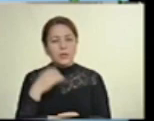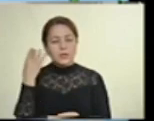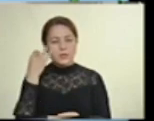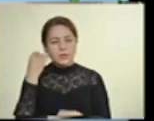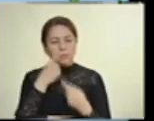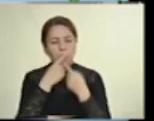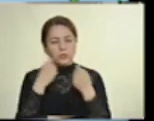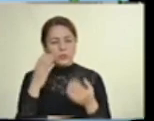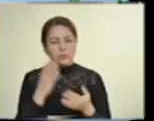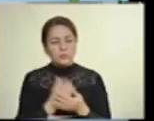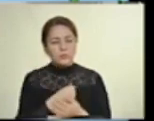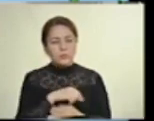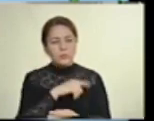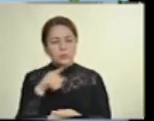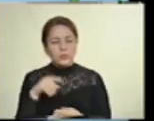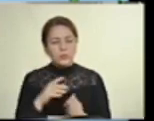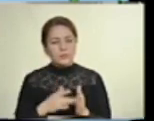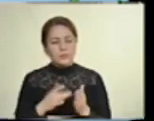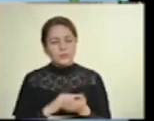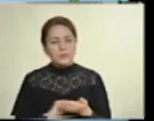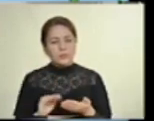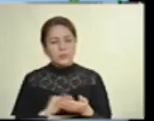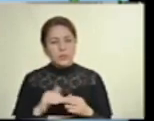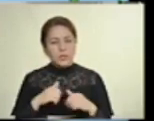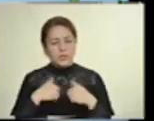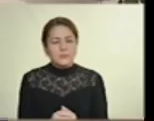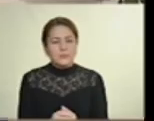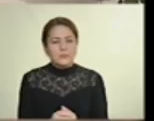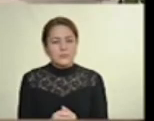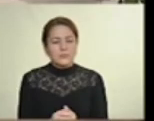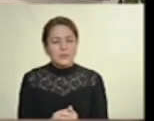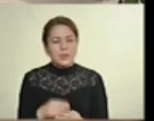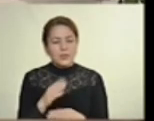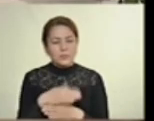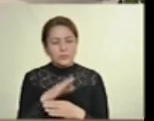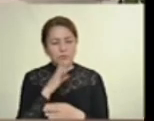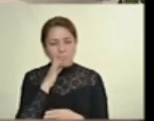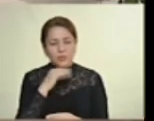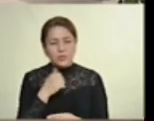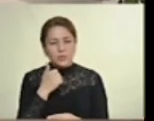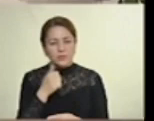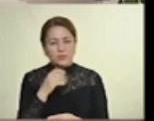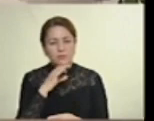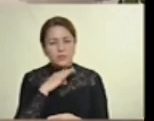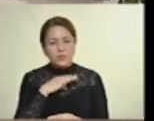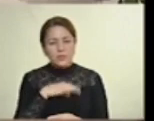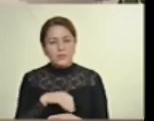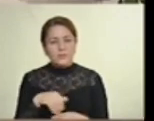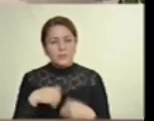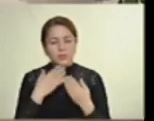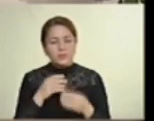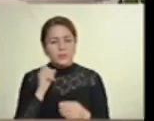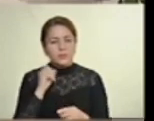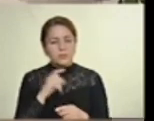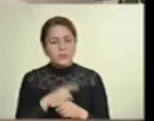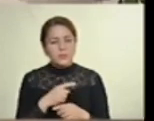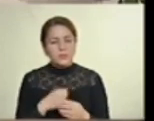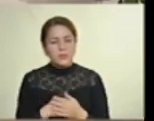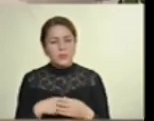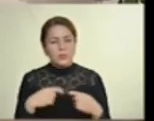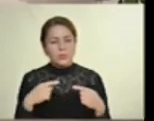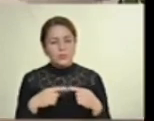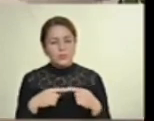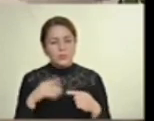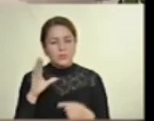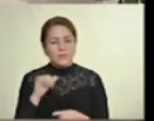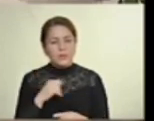topishga va uni daftaringizga yozib olishga harakat qiling. Bo'sh vaqtlaringizdan unumli foydalanib, berilgan topshiriqlarni o'z